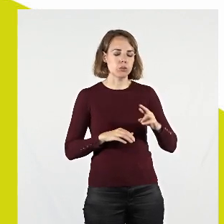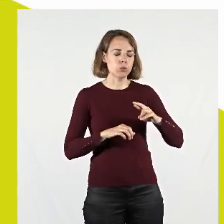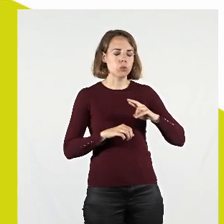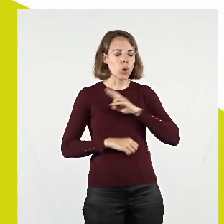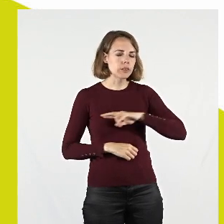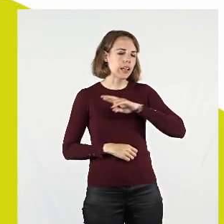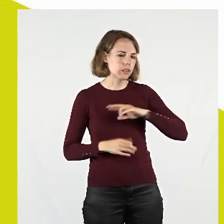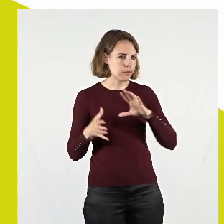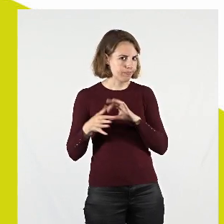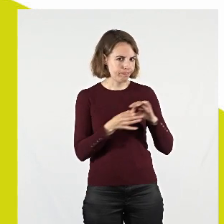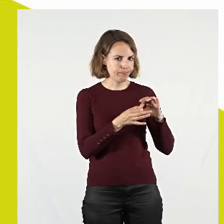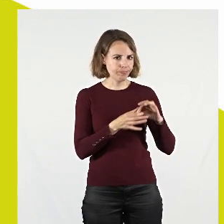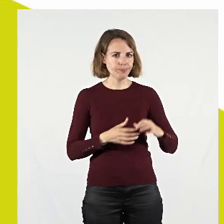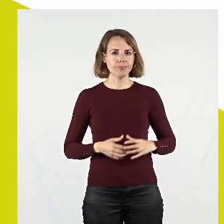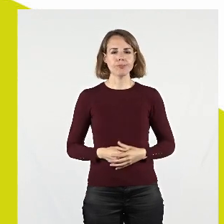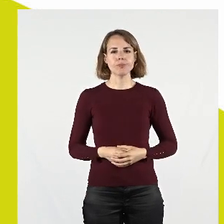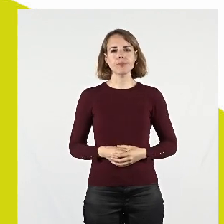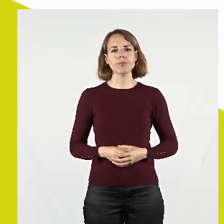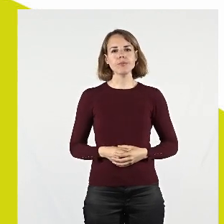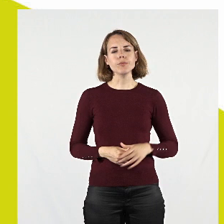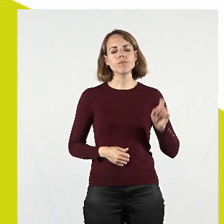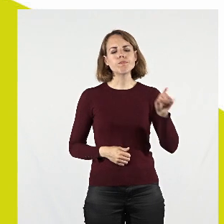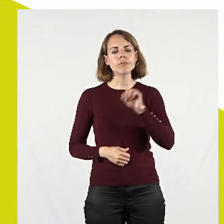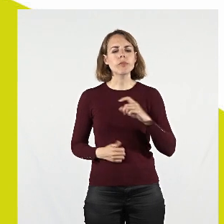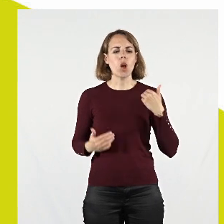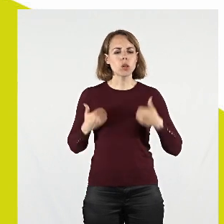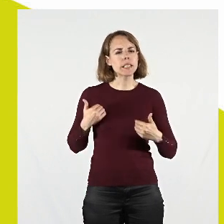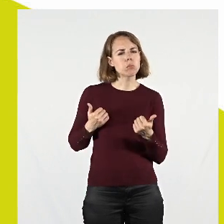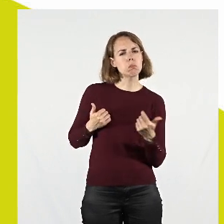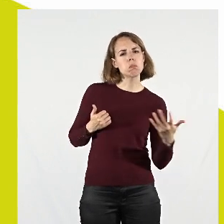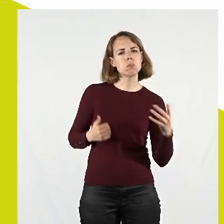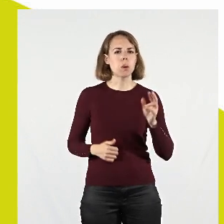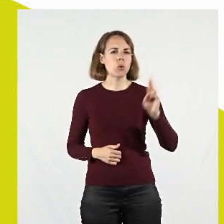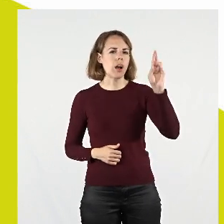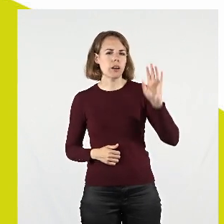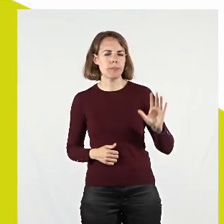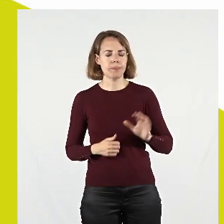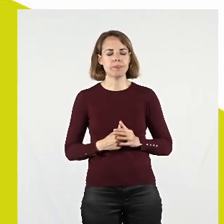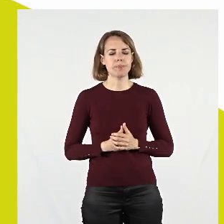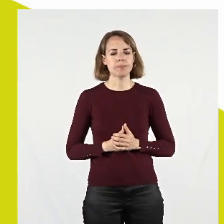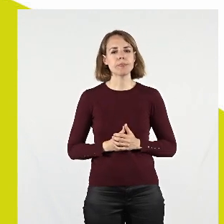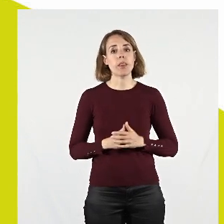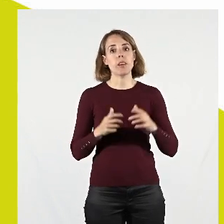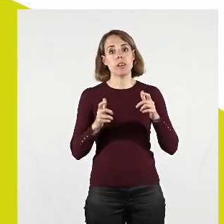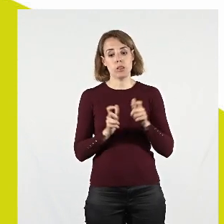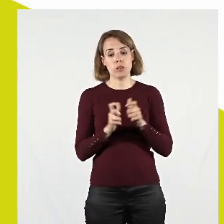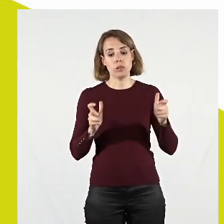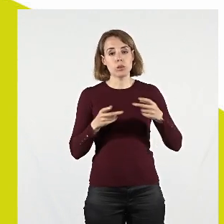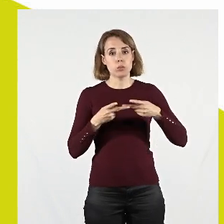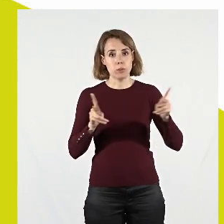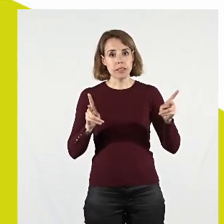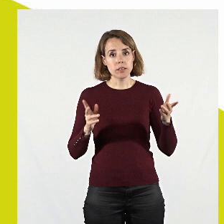aussi y trouver quelques structures du handicap plus rarement, et également toutes les structures publiques relevant des centres communaux d'action